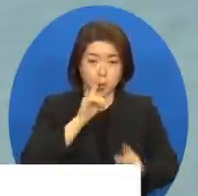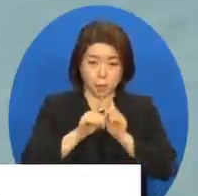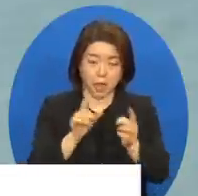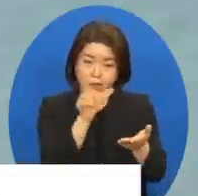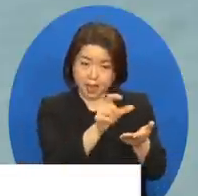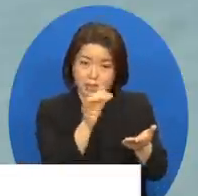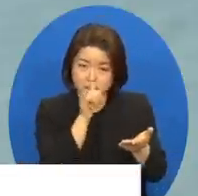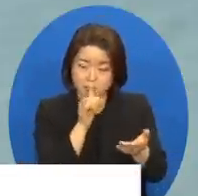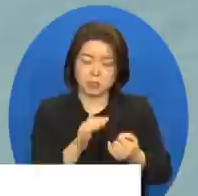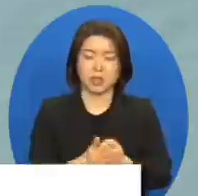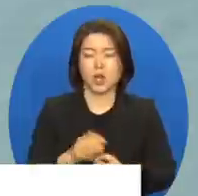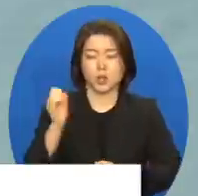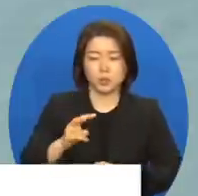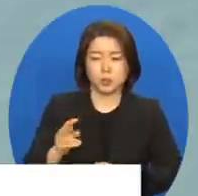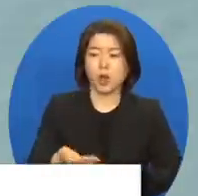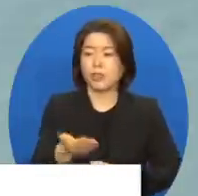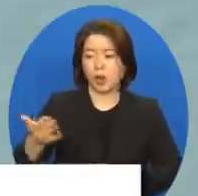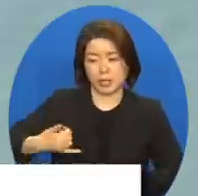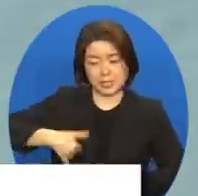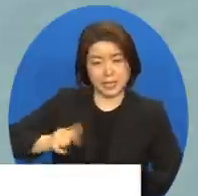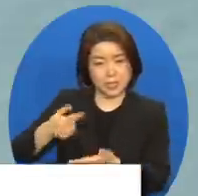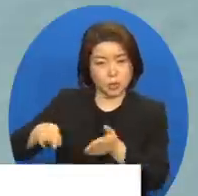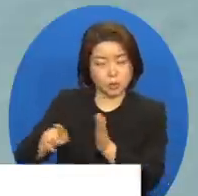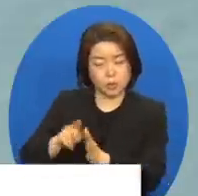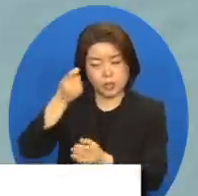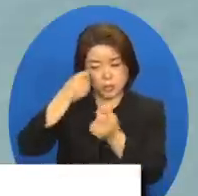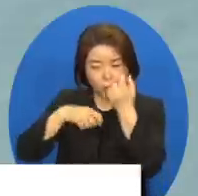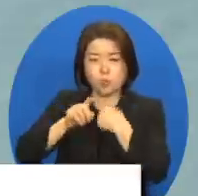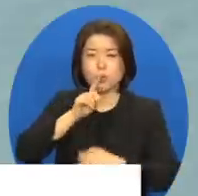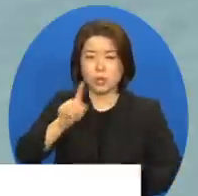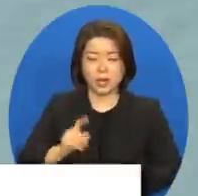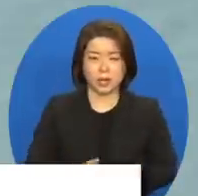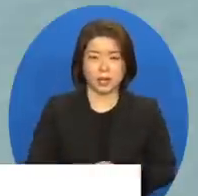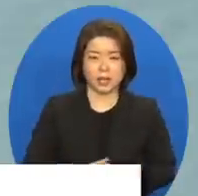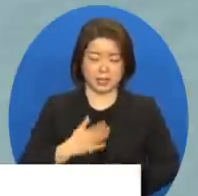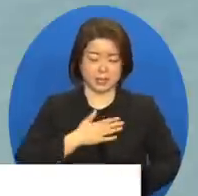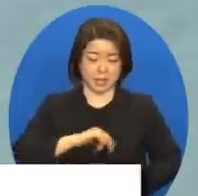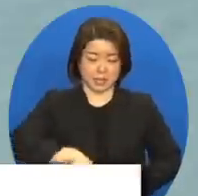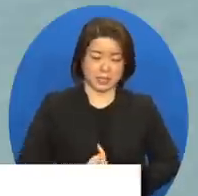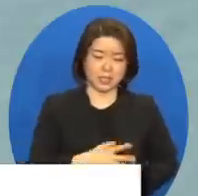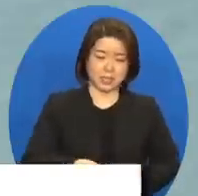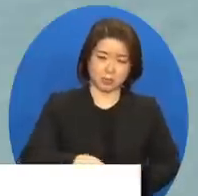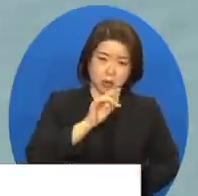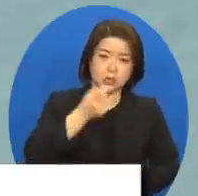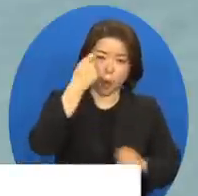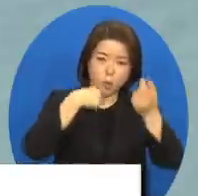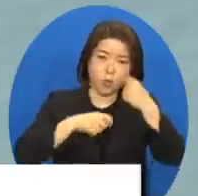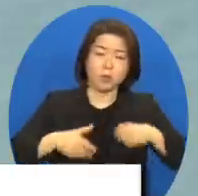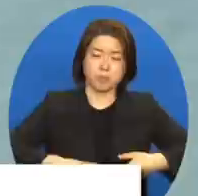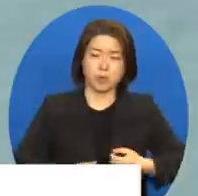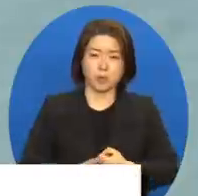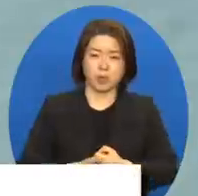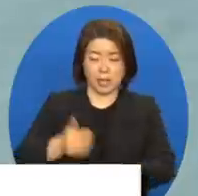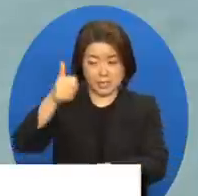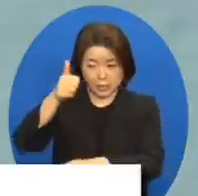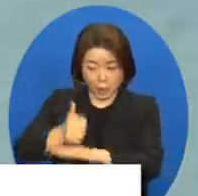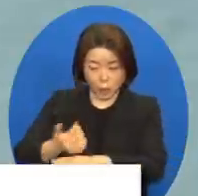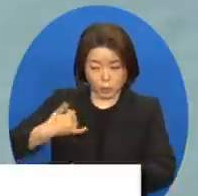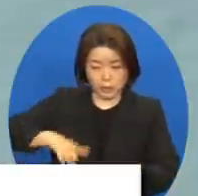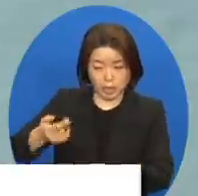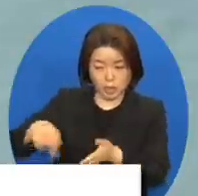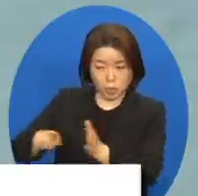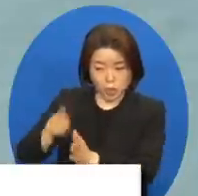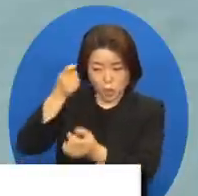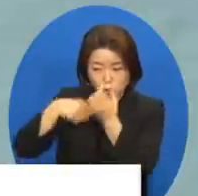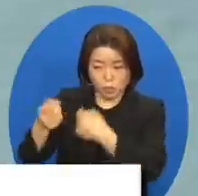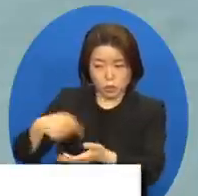말씀하신 거예요. 그리고 자녀를 위해서 울라는 거예요. 우리 자신을 위해서 우는 거예요. 결국은 자녀를 위해서 우는 거는 우리